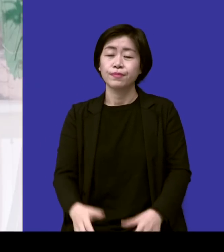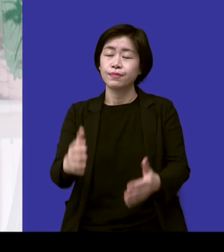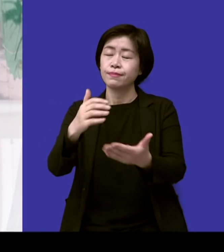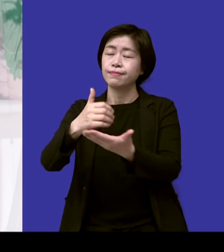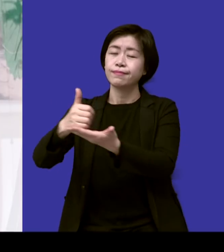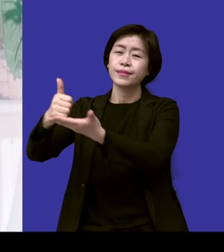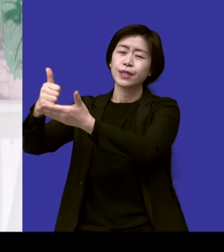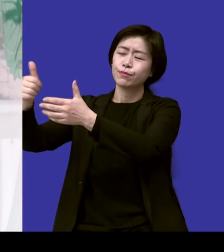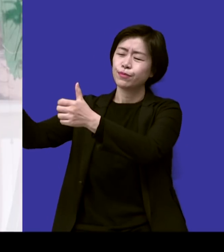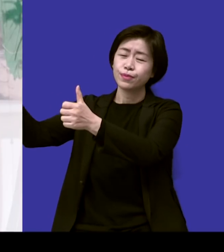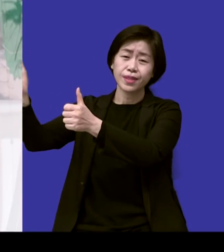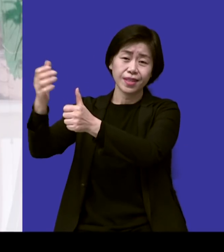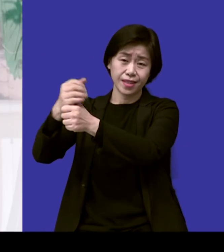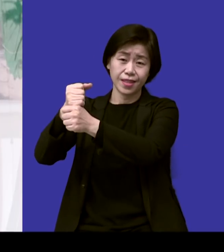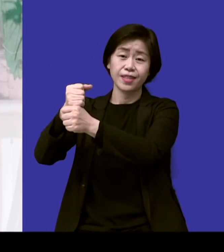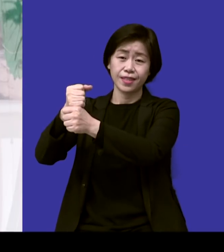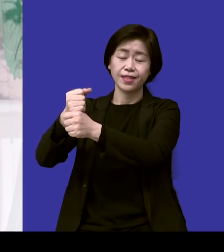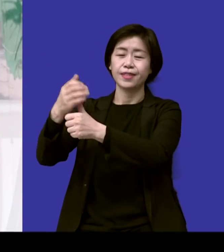주께